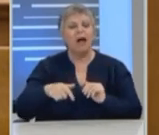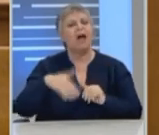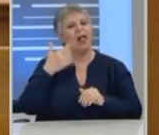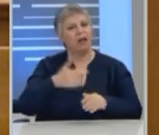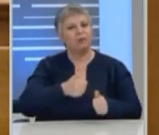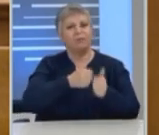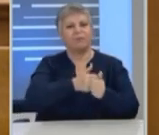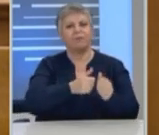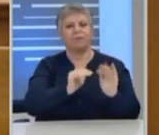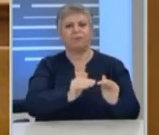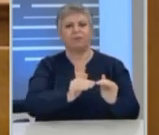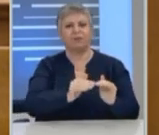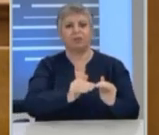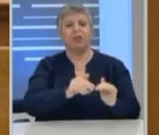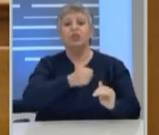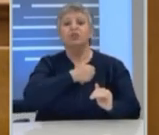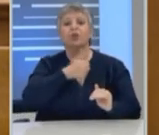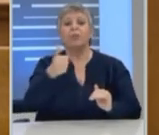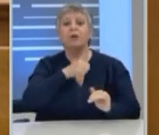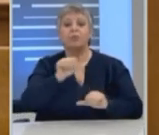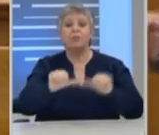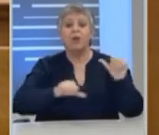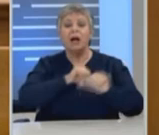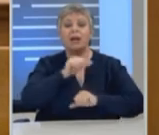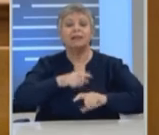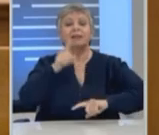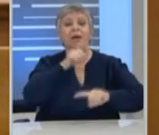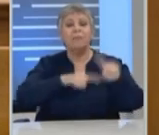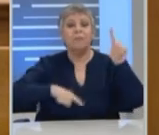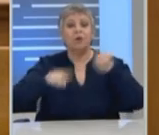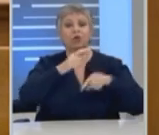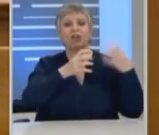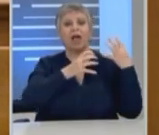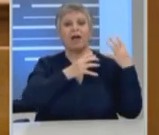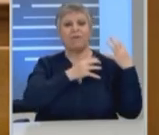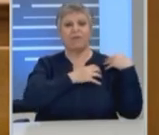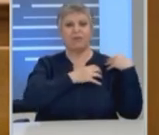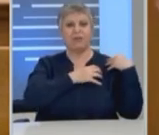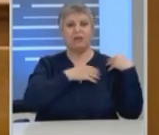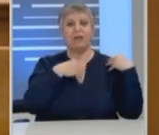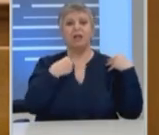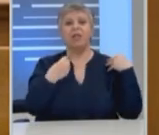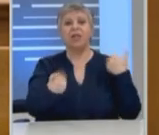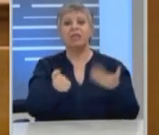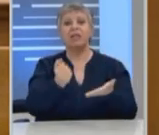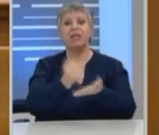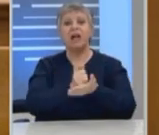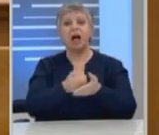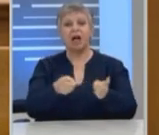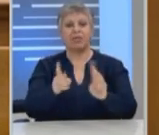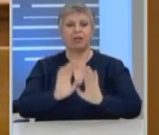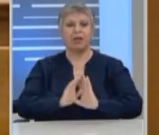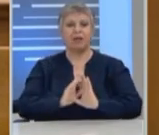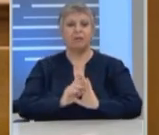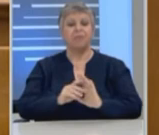το ποιοι θα δίνουν τον αριθμό των αδειών. Και βγήκε το Εθνικό Συμβούλιο Ραδιοτηλεόρασης, το οποίο εσείς κόπτωσταν. Κάντε ησυχία, παρακαλώ. Το